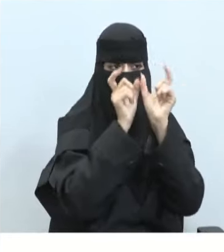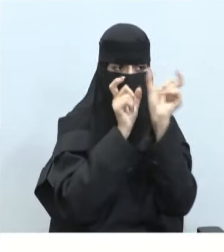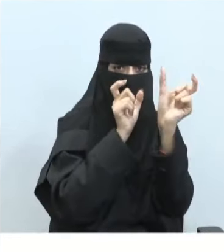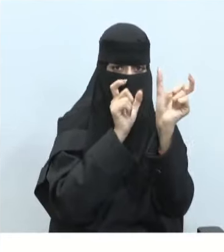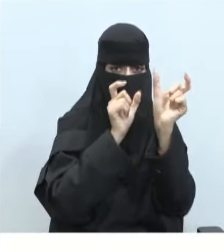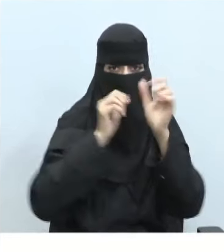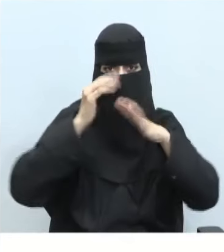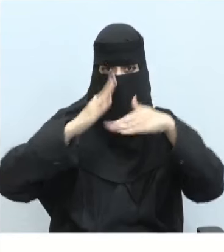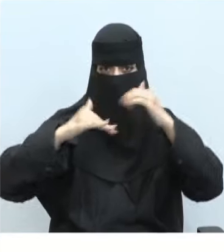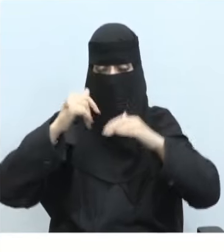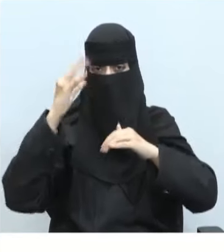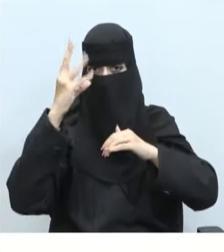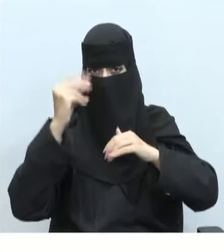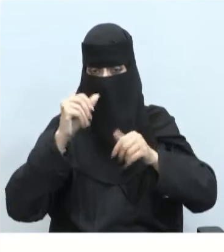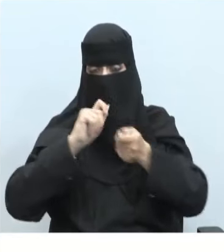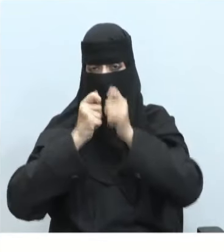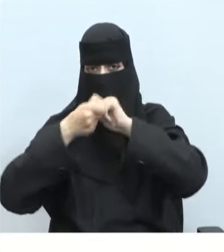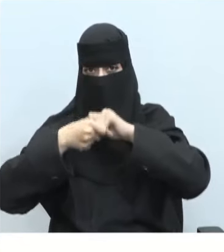نريد استبدالها بالمهارات